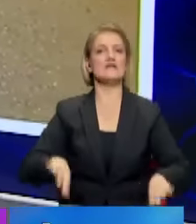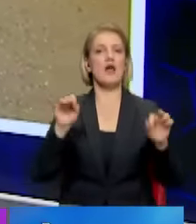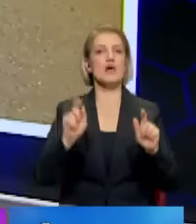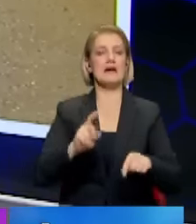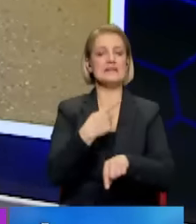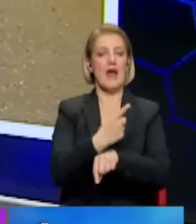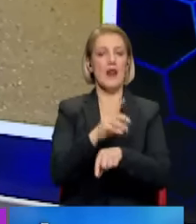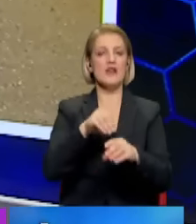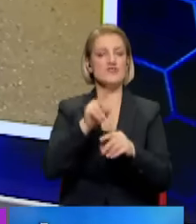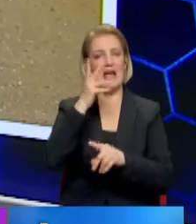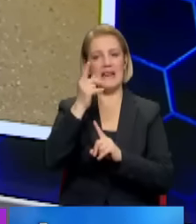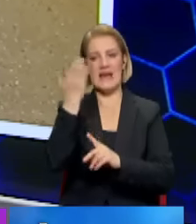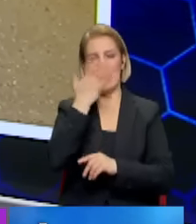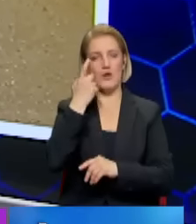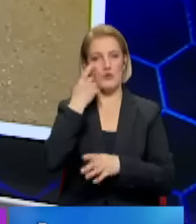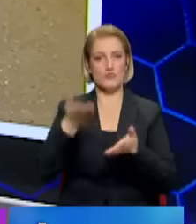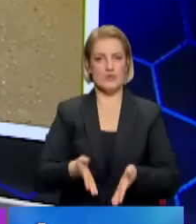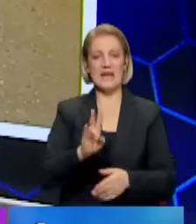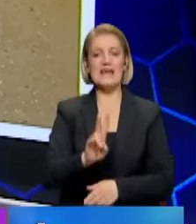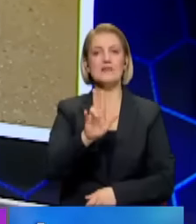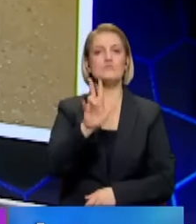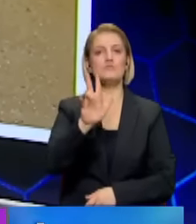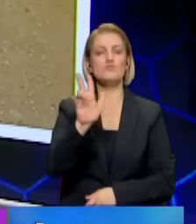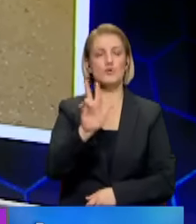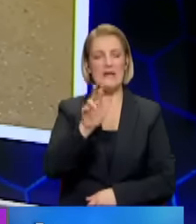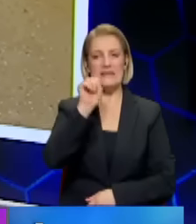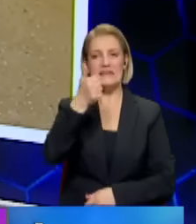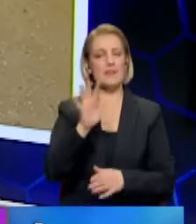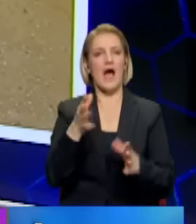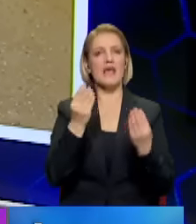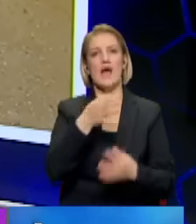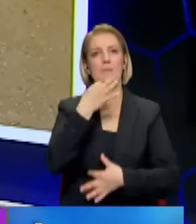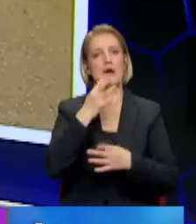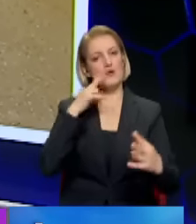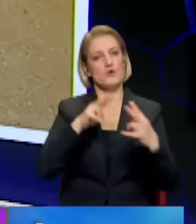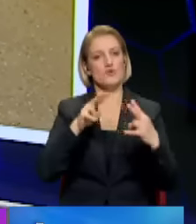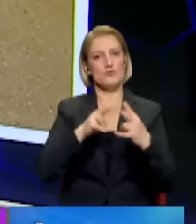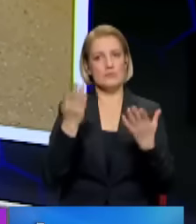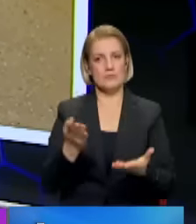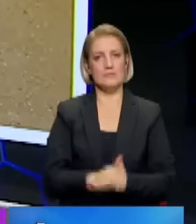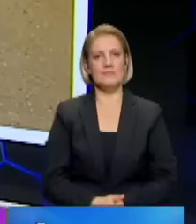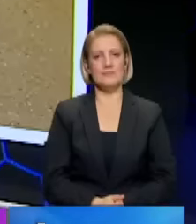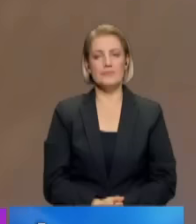içinde sizlerin karşısında olacak. Yarın saat 7.30'da daha iyi haberlerle görüşebilmek ümidiyle.